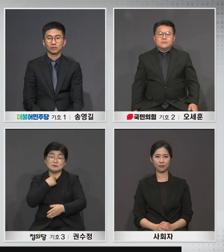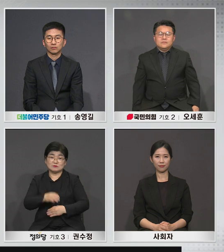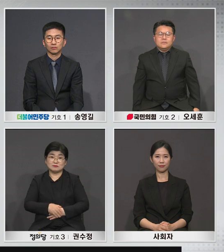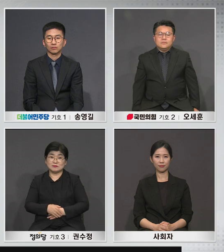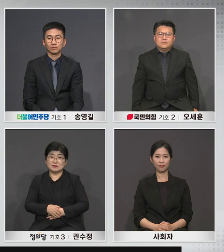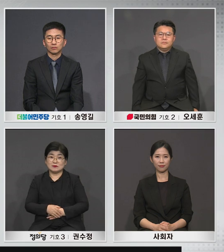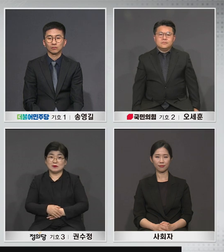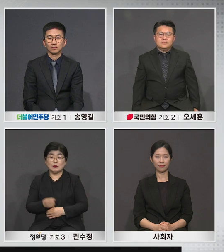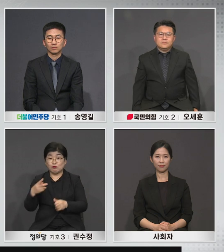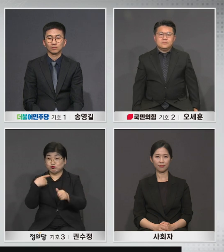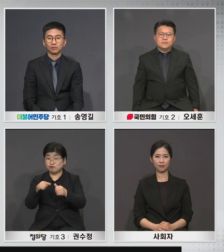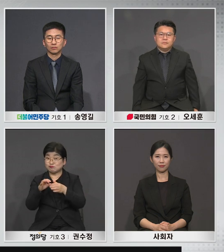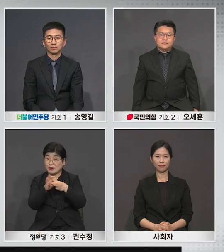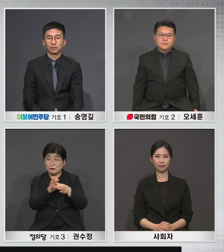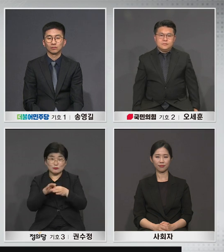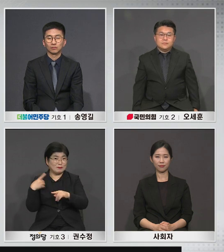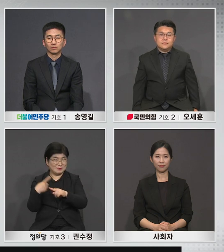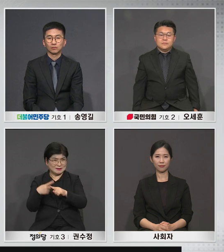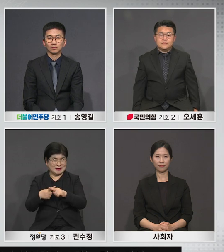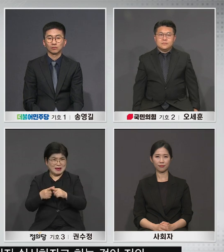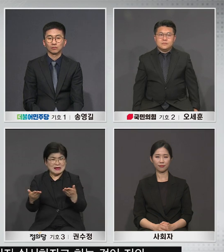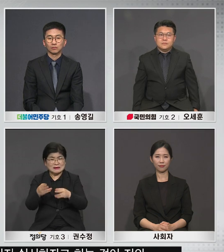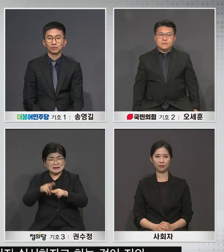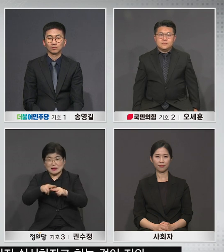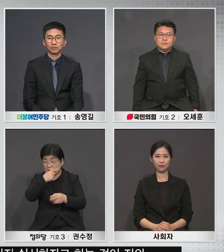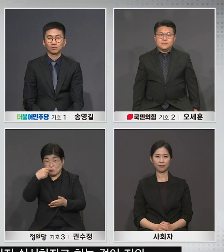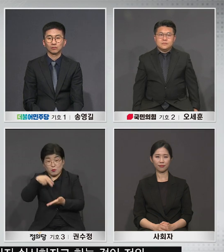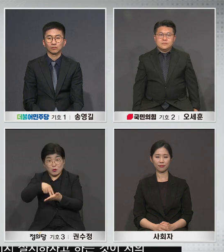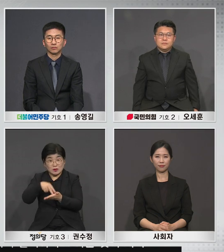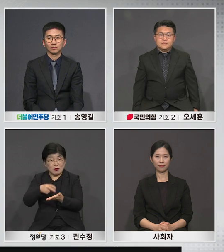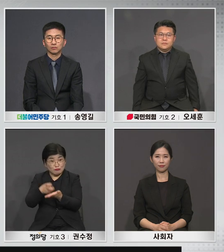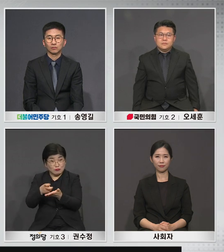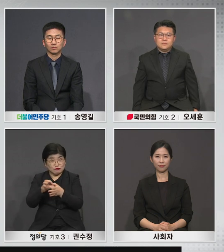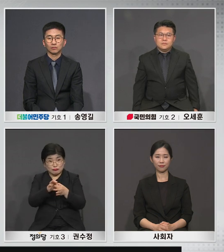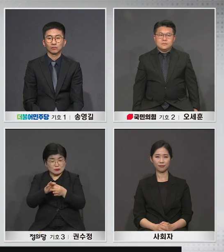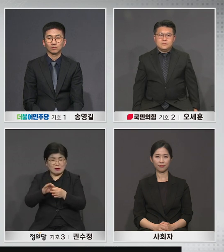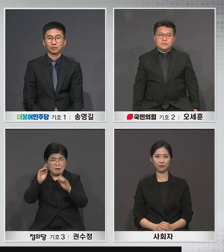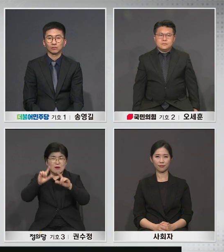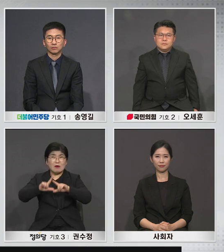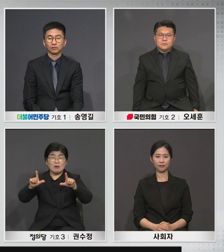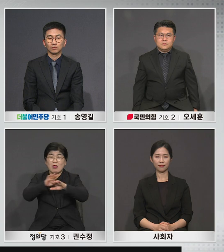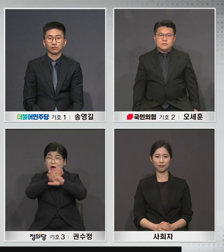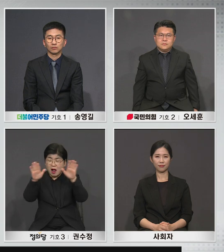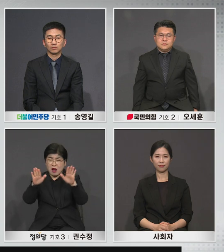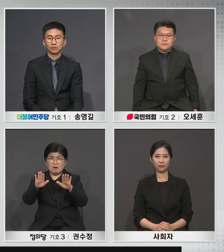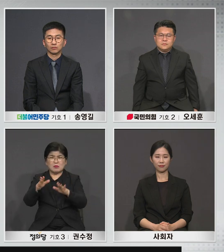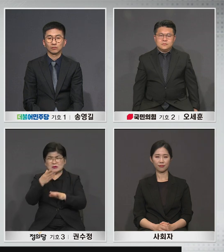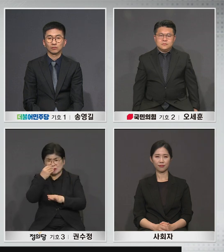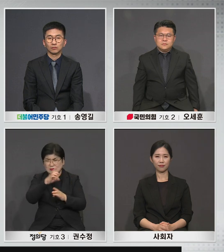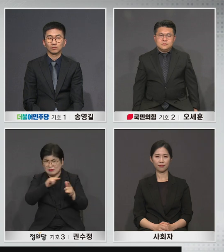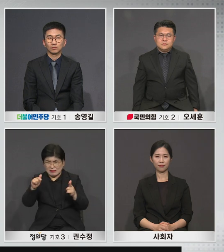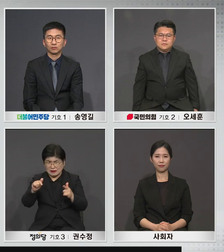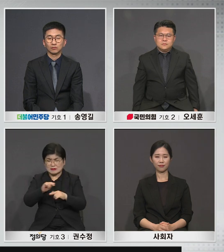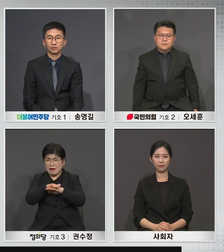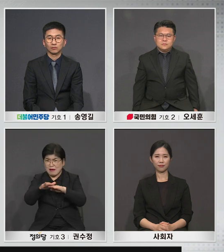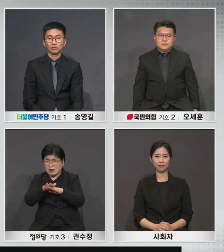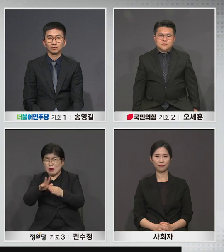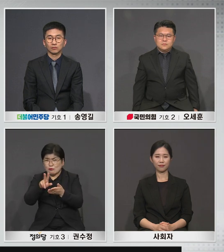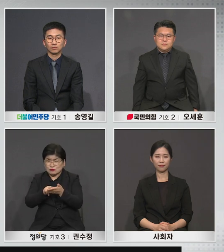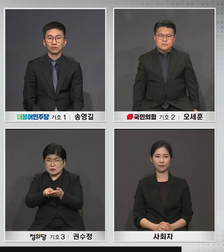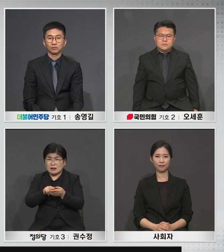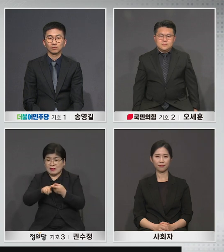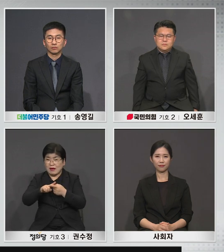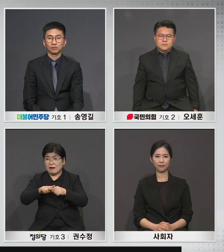교육과 관련해서도 그렇고요. 일자리 보장제를 통해서 기후위기와 그리고 폐기물 환경문제에 대응하는 다양한 활동에 대해서